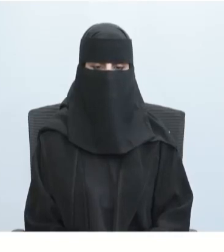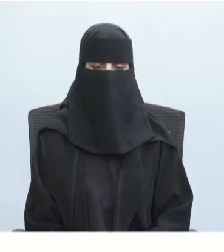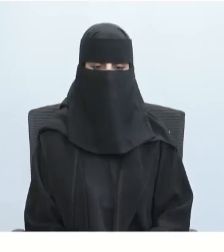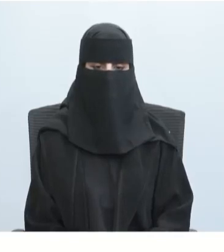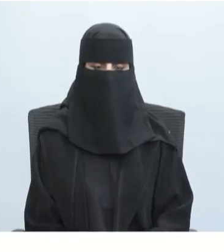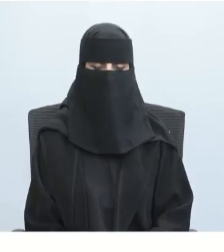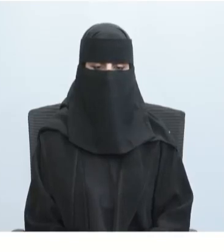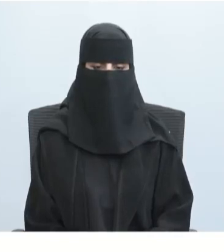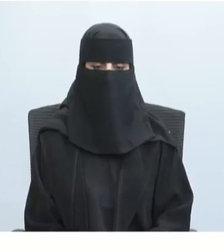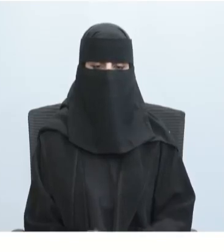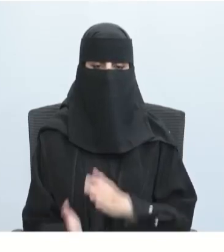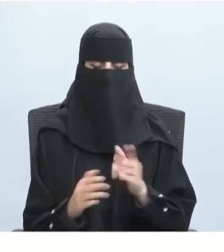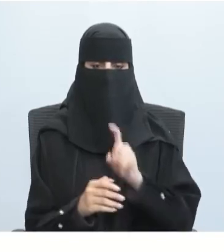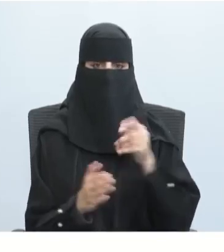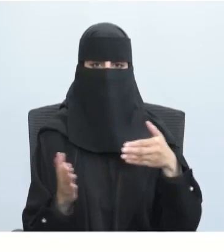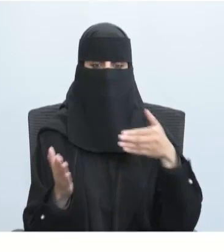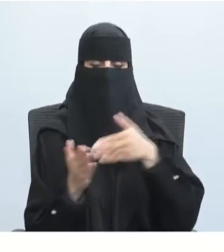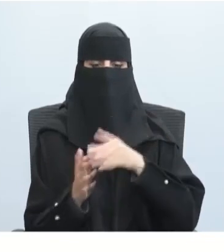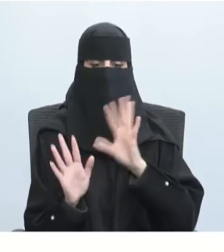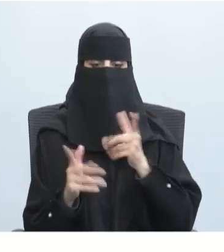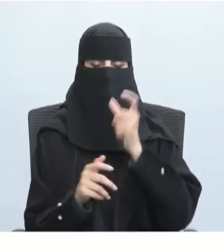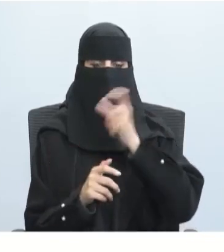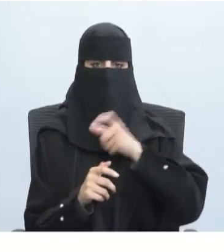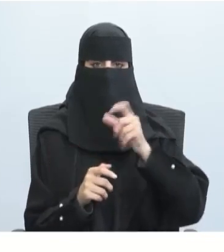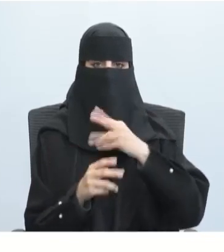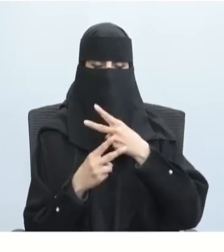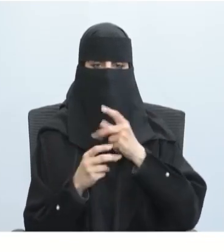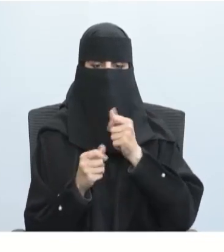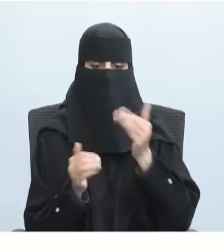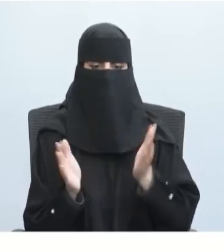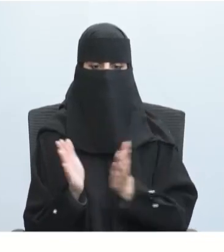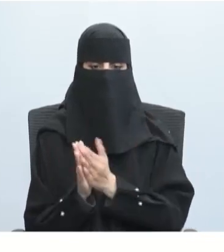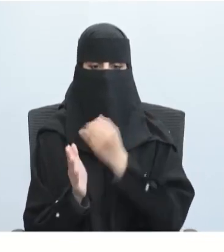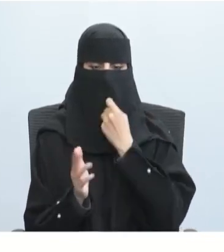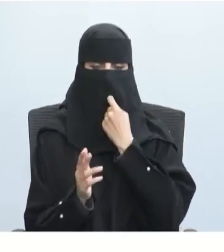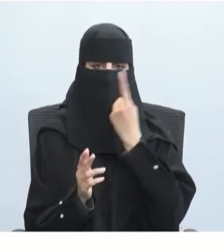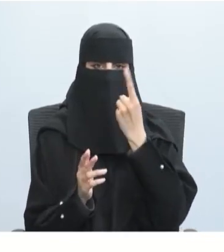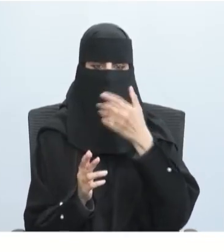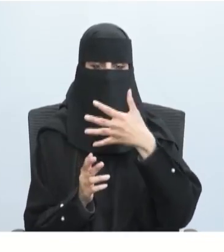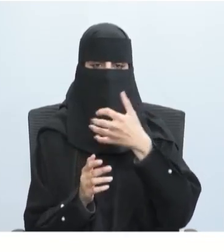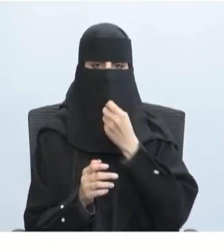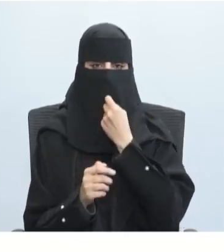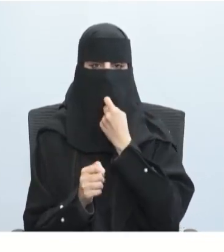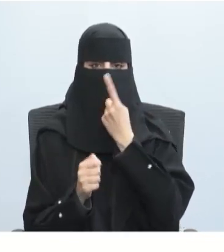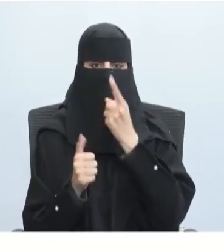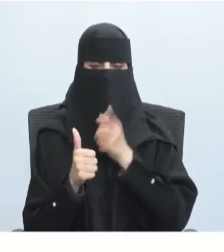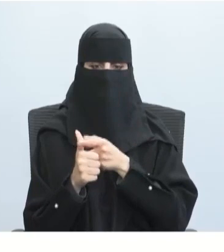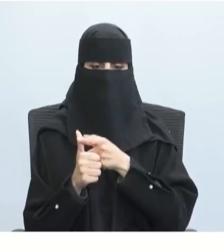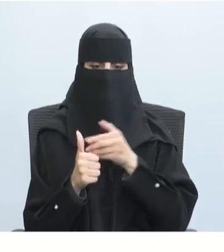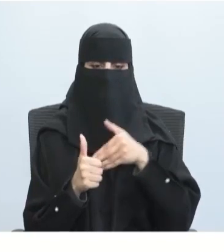سنه سؤال الاير اذا قام فرد بايداع مبلغ 150 ريال في السنه